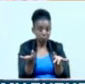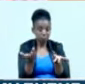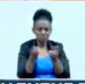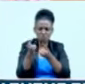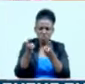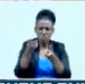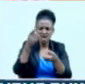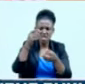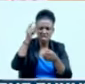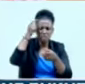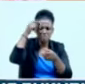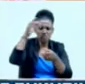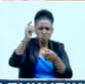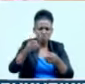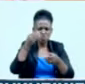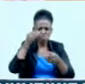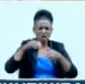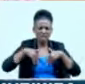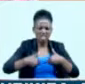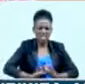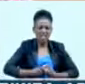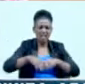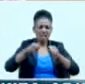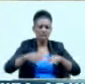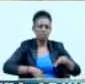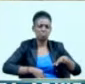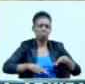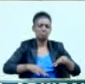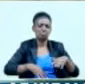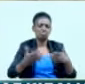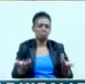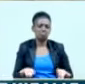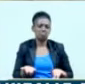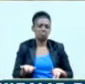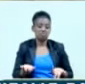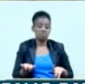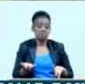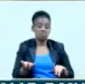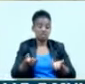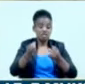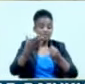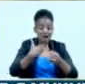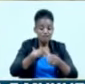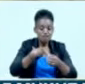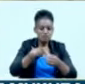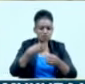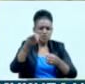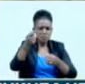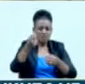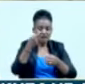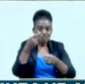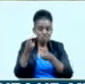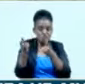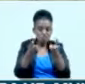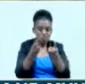afite ukunda byumva yagera mu rugo yananiwe ubwo akabarasamye. Kenshi umuntu abona afite amafaranga akabona afite